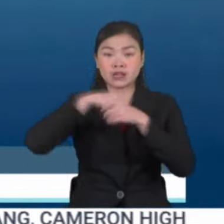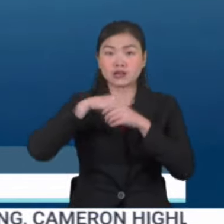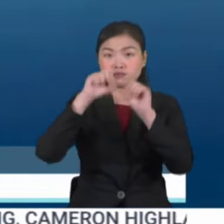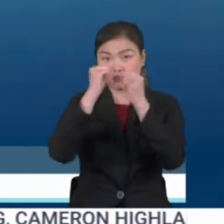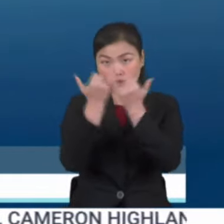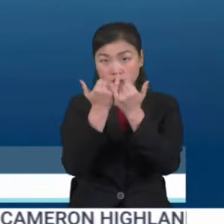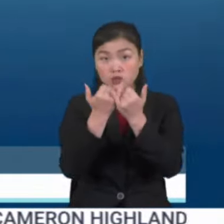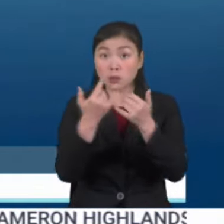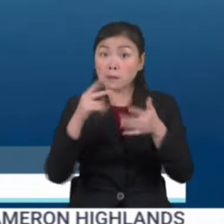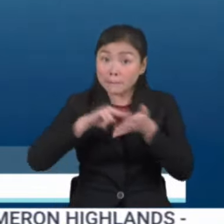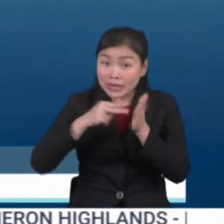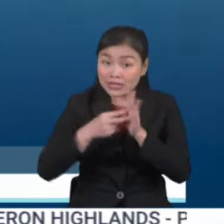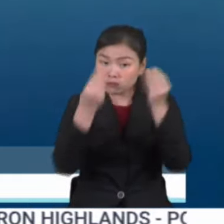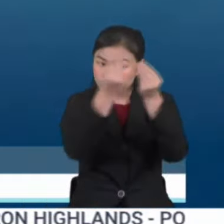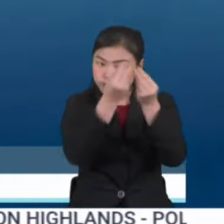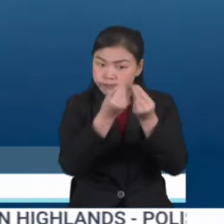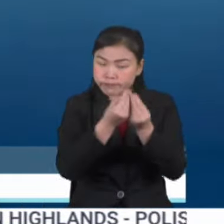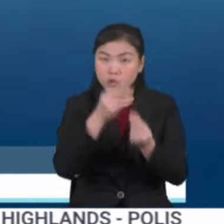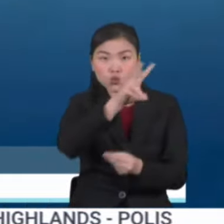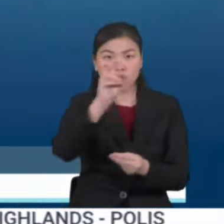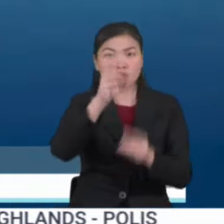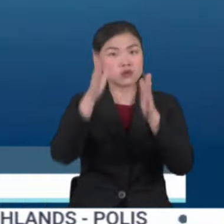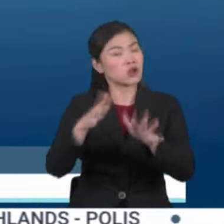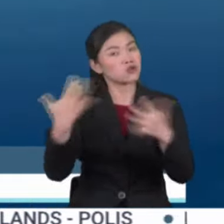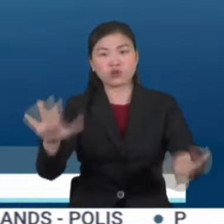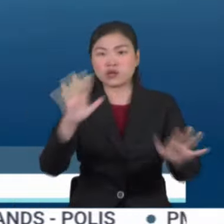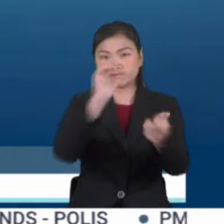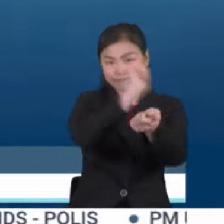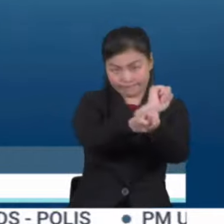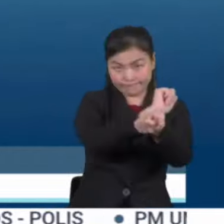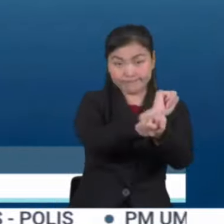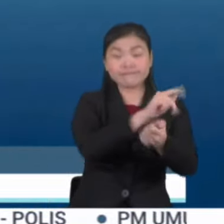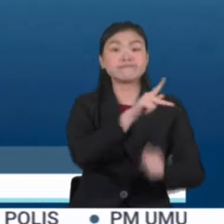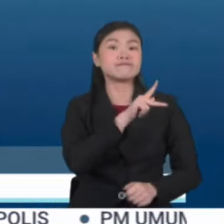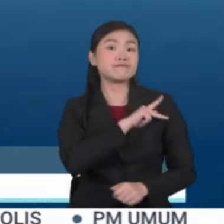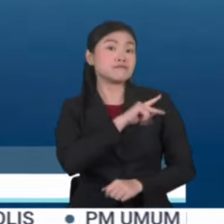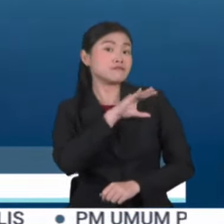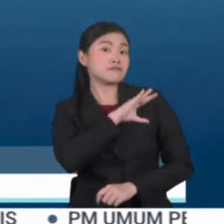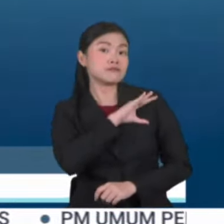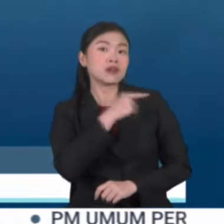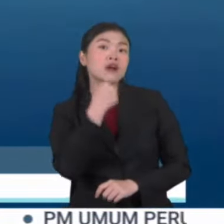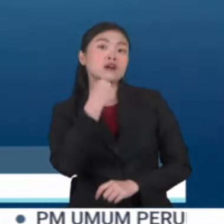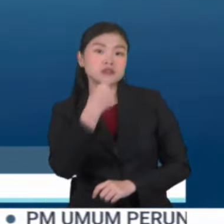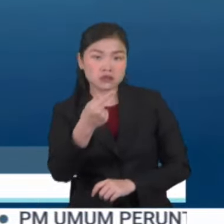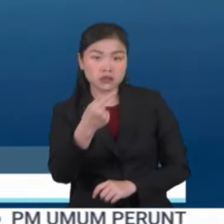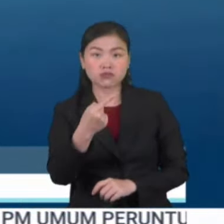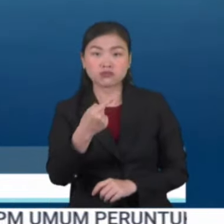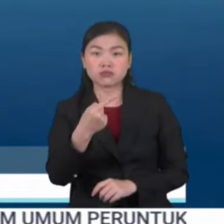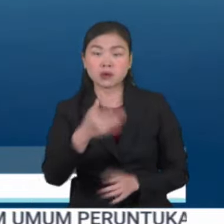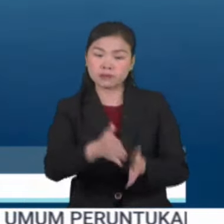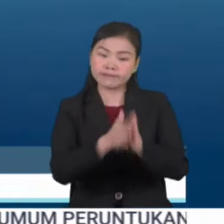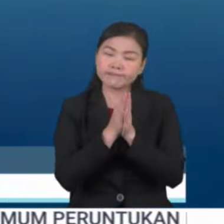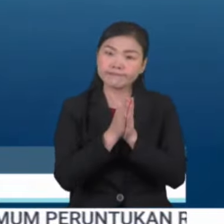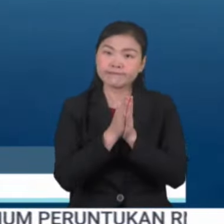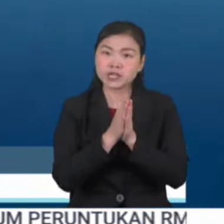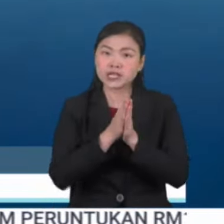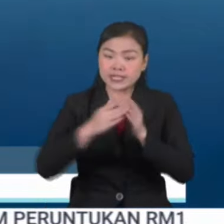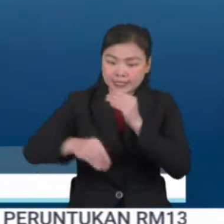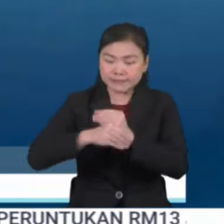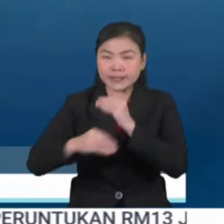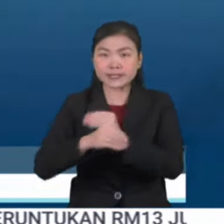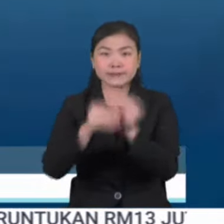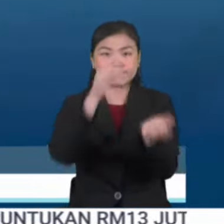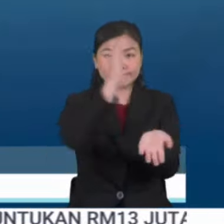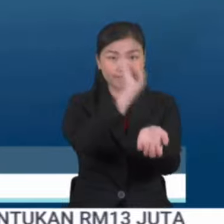jumlah keseluruhan tangkapan 200 orang. Ketua Polis Negara Tan Sri Razaluddin Hussein maklumkan permohonan reman bagi semua